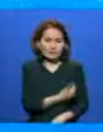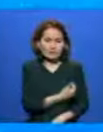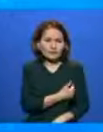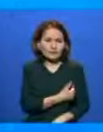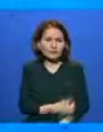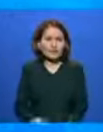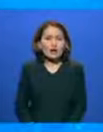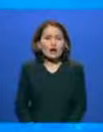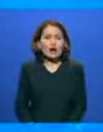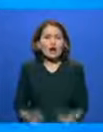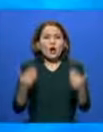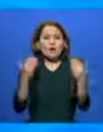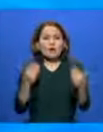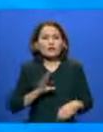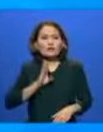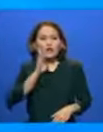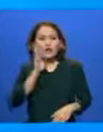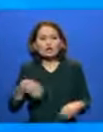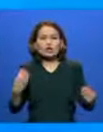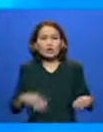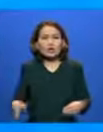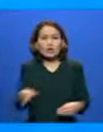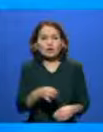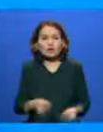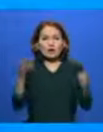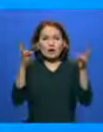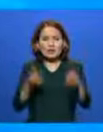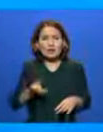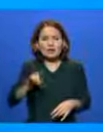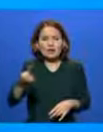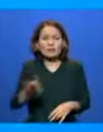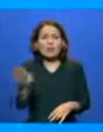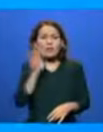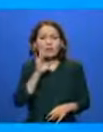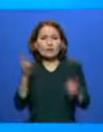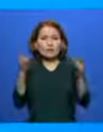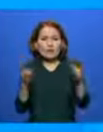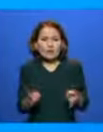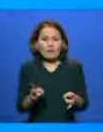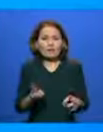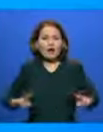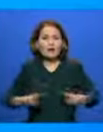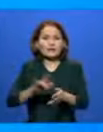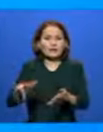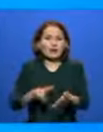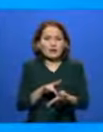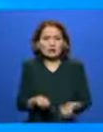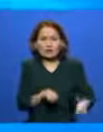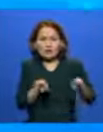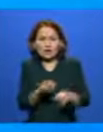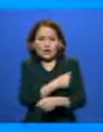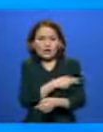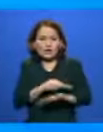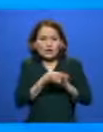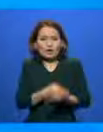Санитарлық авиация бүгін таңертең Жамбыл облысында болған Ан-2 ұшағы апатынан зардап шеккен Әсем Шаяхметованы Астанаға жеткізді. Қазір ол